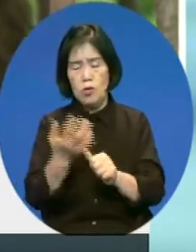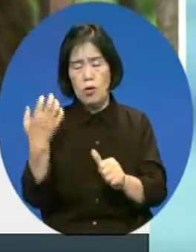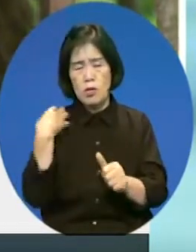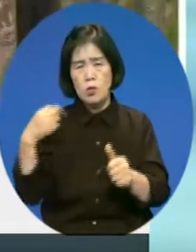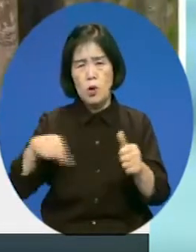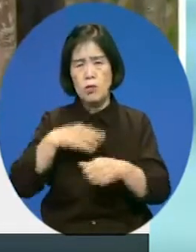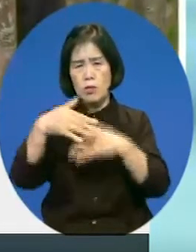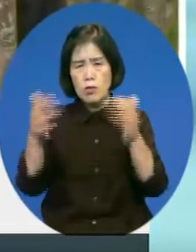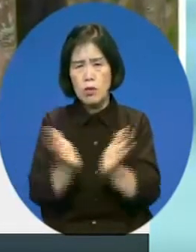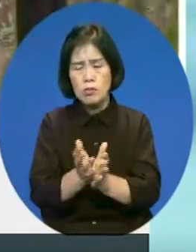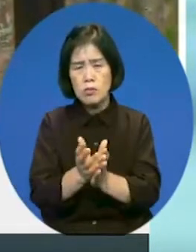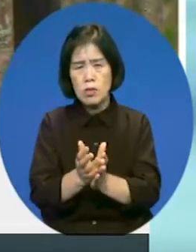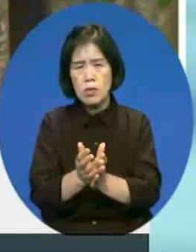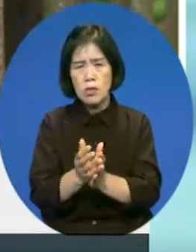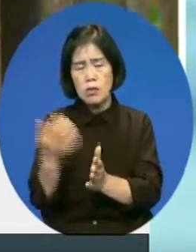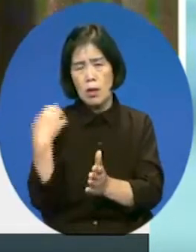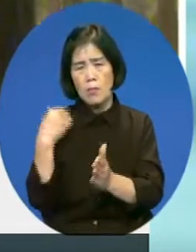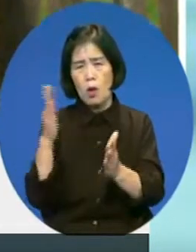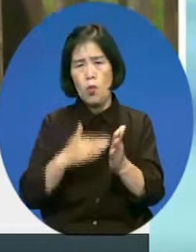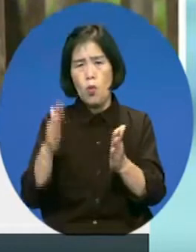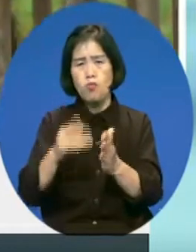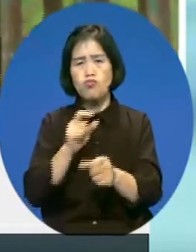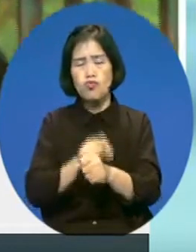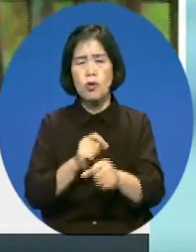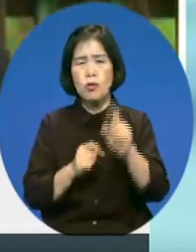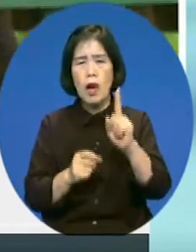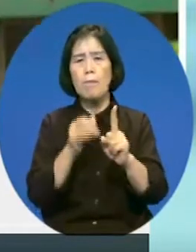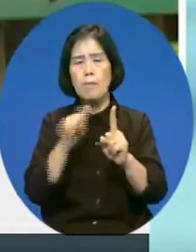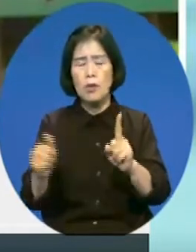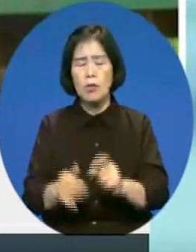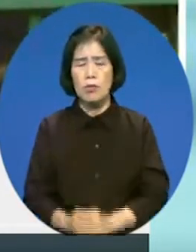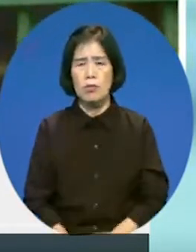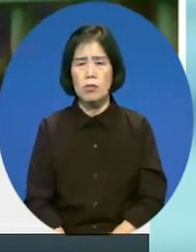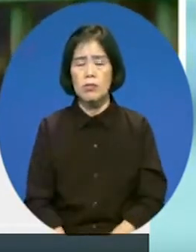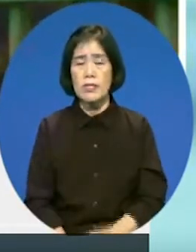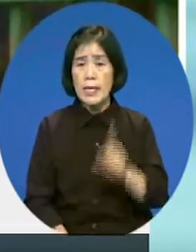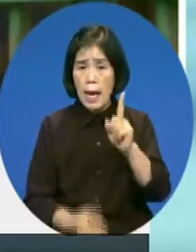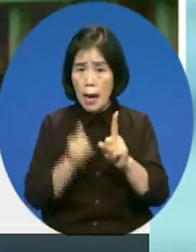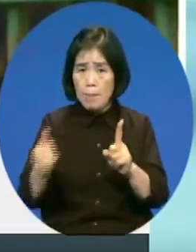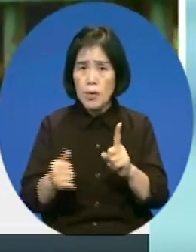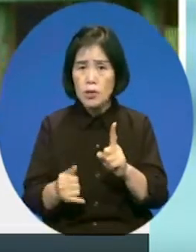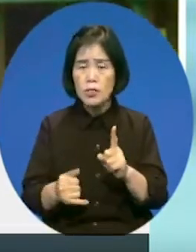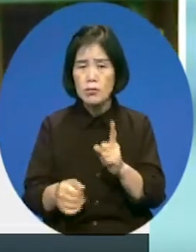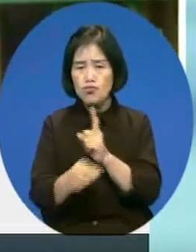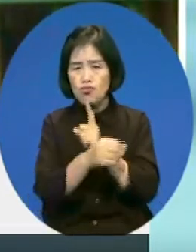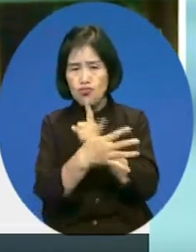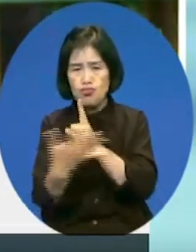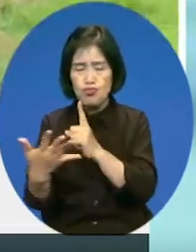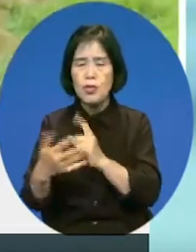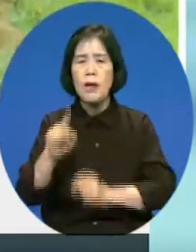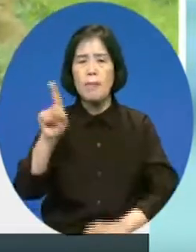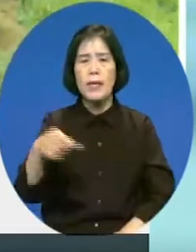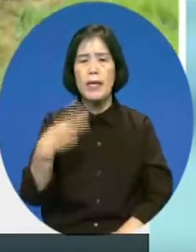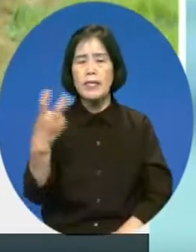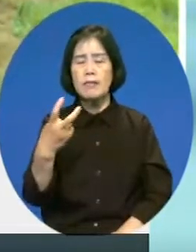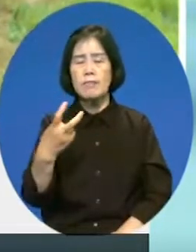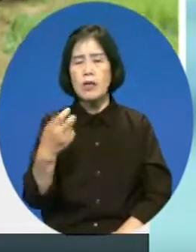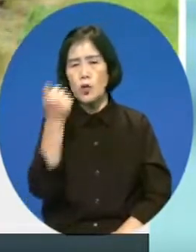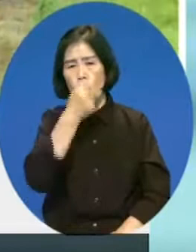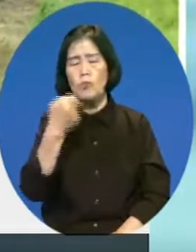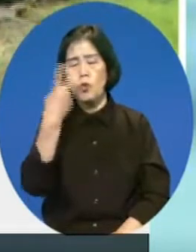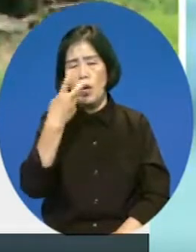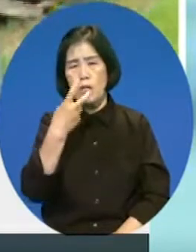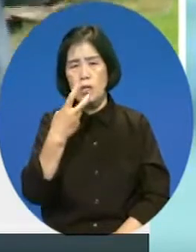공무원 한 명밖에 없습니다. 그래서 이 한 명이 올해 3월 기준으로 9개 농가 120마리의 곰을 관리하고 있는 셈인데요. 이 때문에